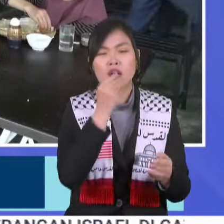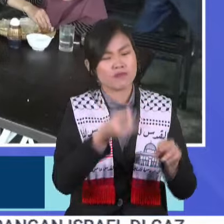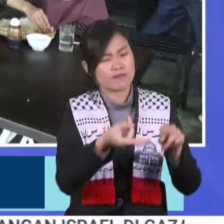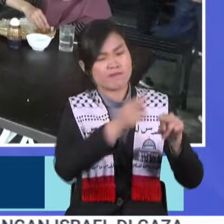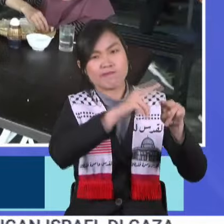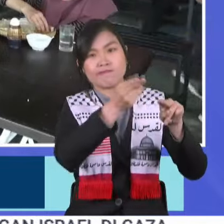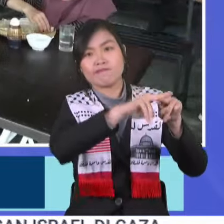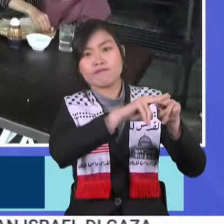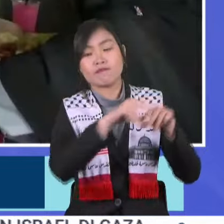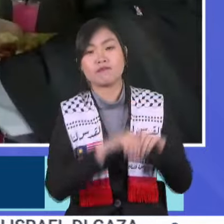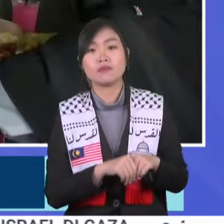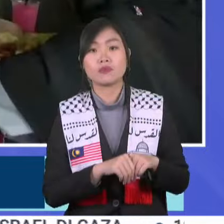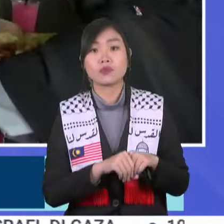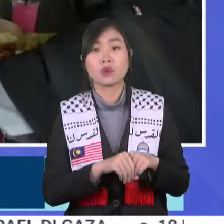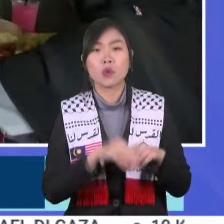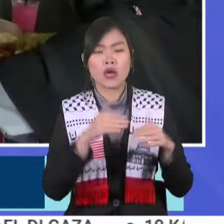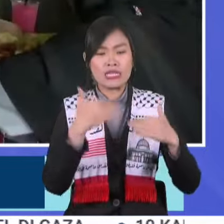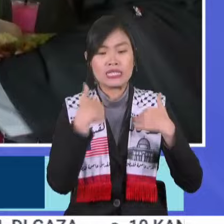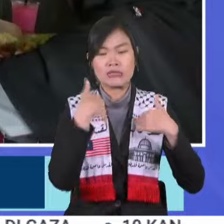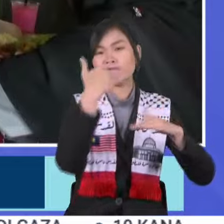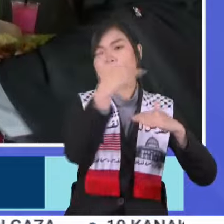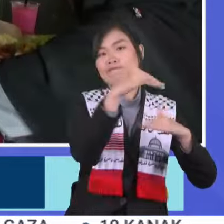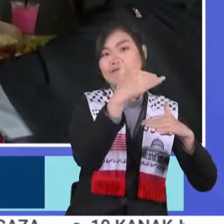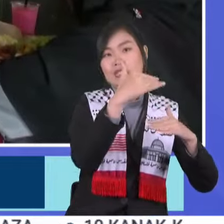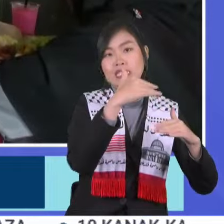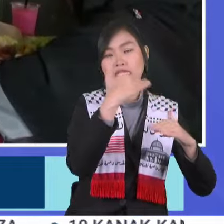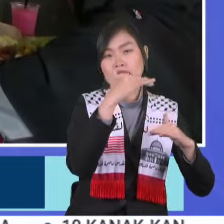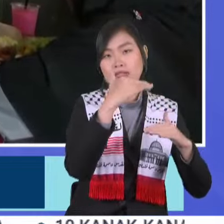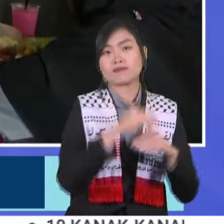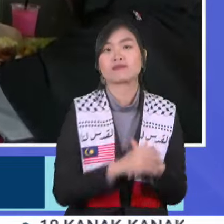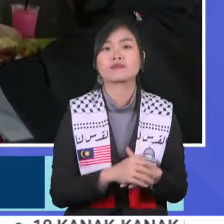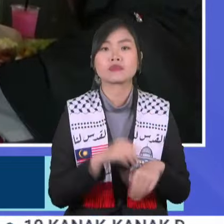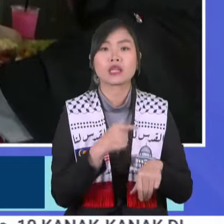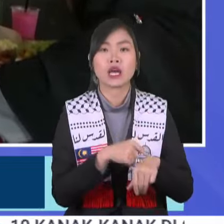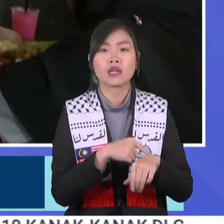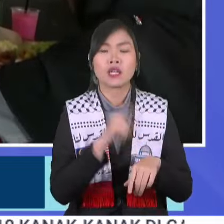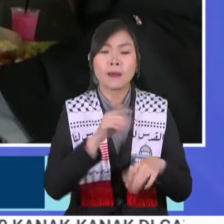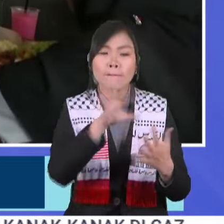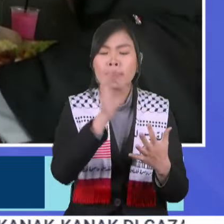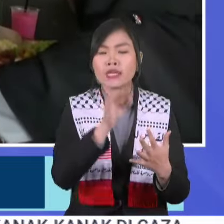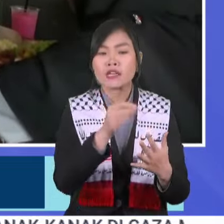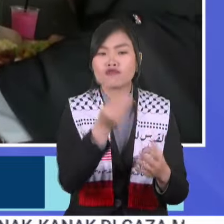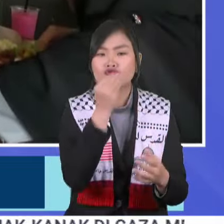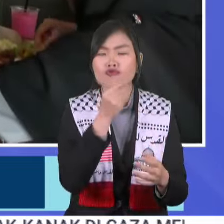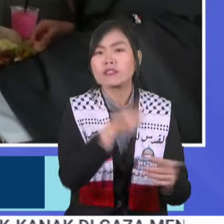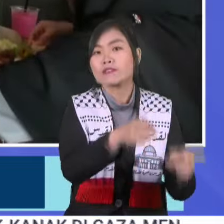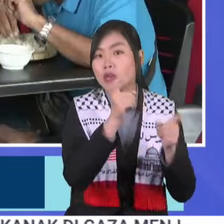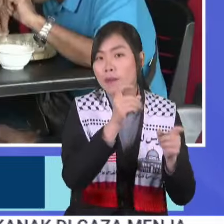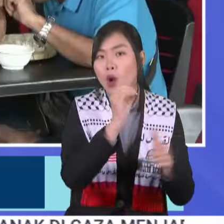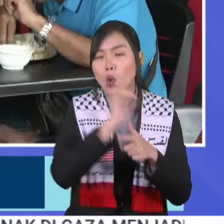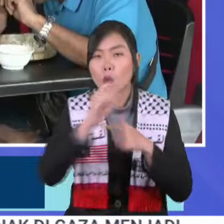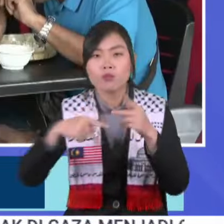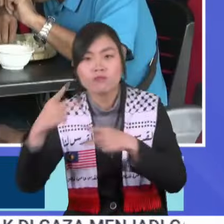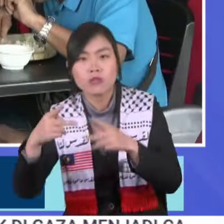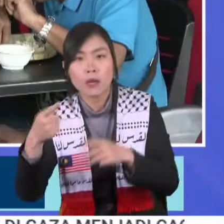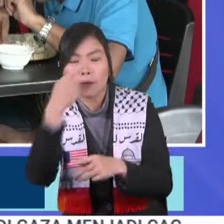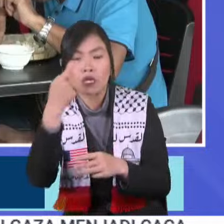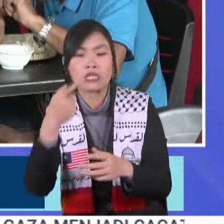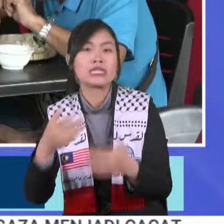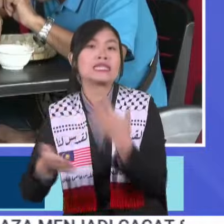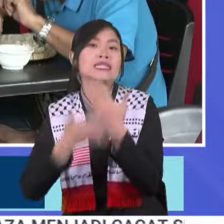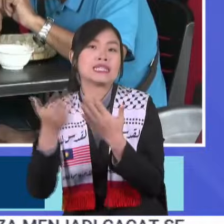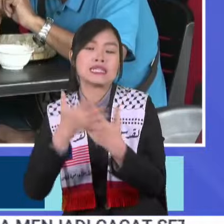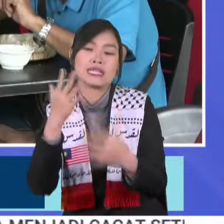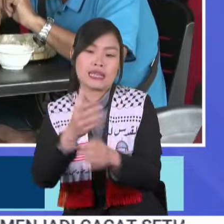sihat. Golongan yang memiliki masa terhad juga dikatakan cenderung memilih makanan segera atau diproses kerana lebih mudah